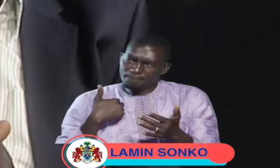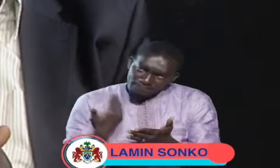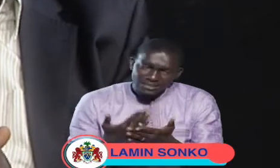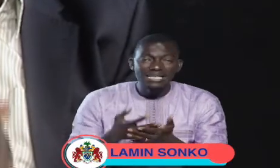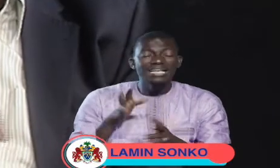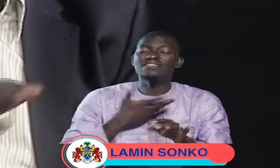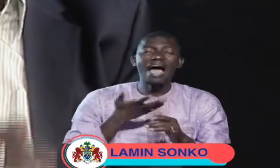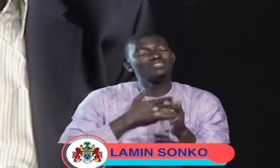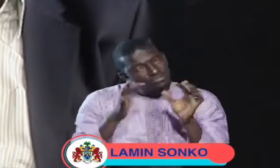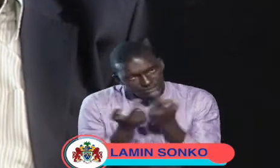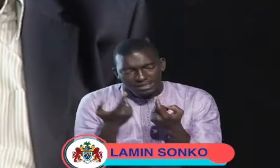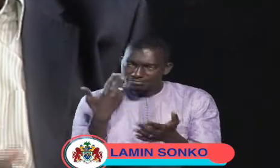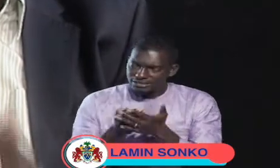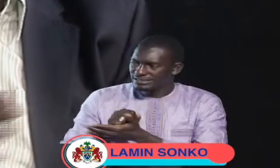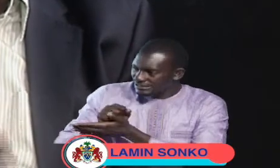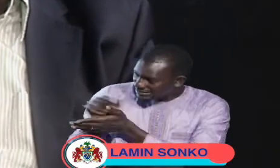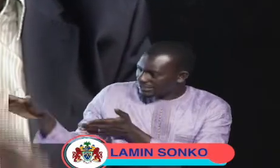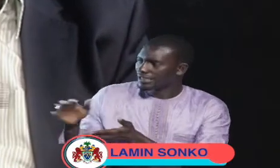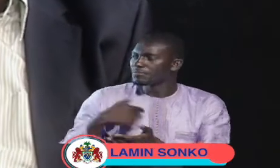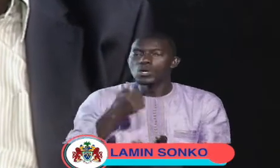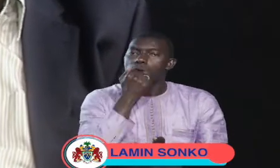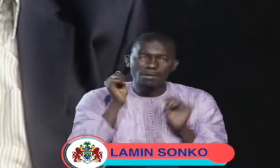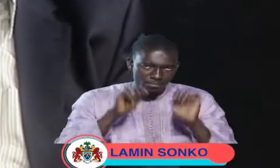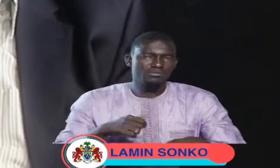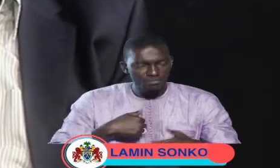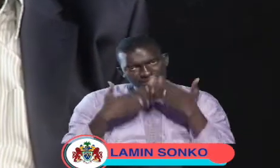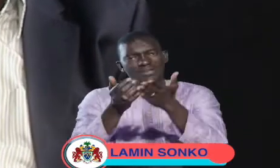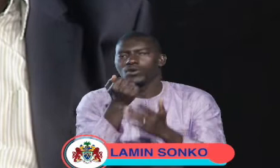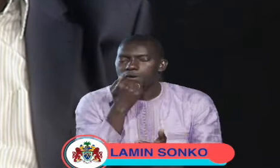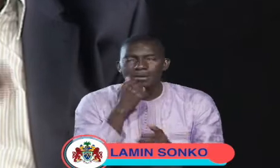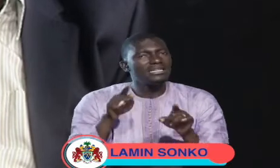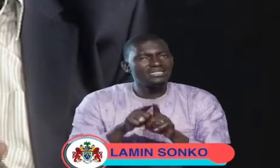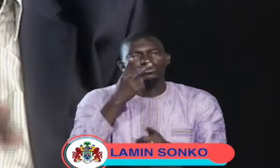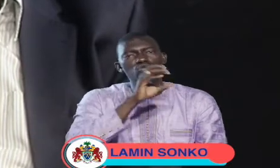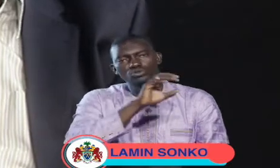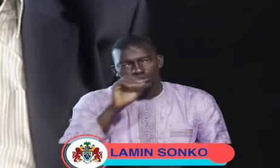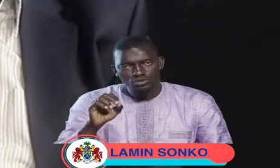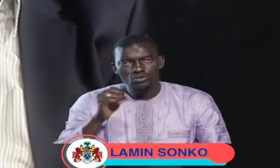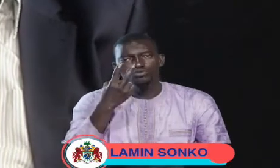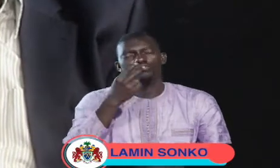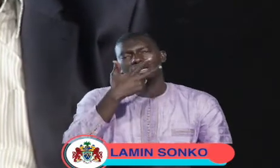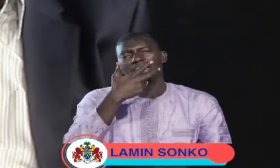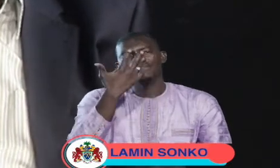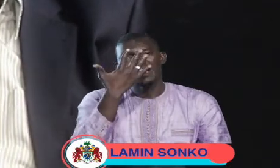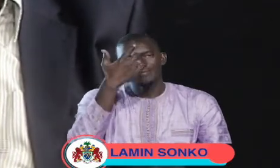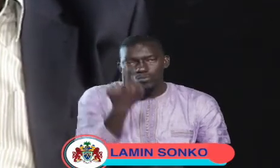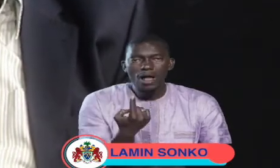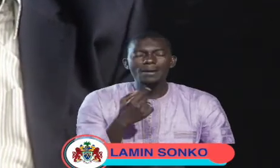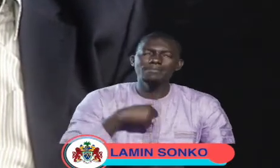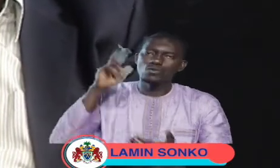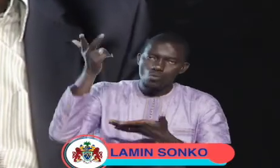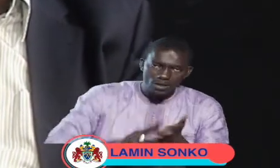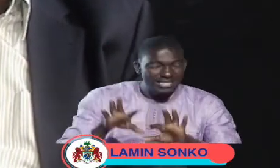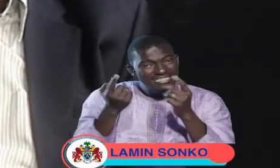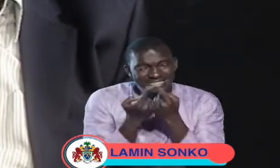suñu ñun dañ lañ wax né loolu wax dëgg la man suma nombre bi su bëggé dañ mëna la ko ni jox nit ñi 2002851 bo mo suma WhatsApp bi kuma ko yone na la